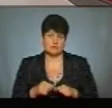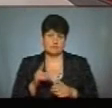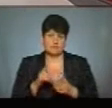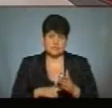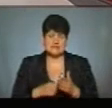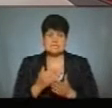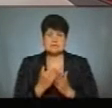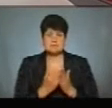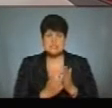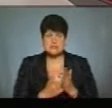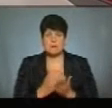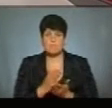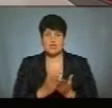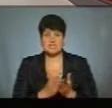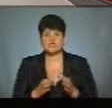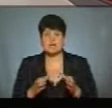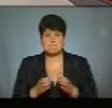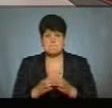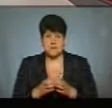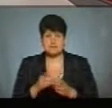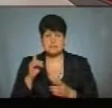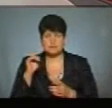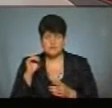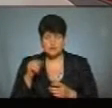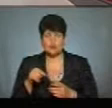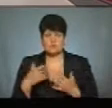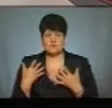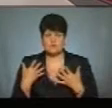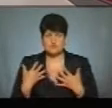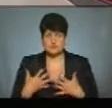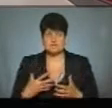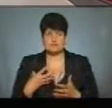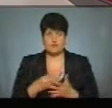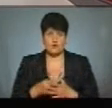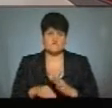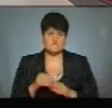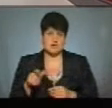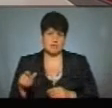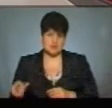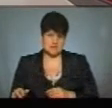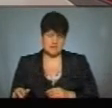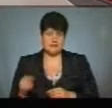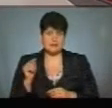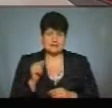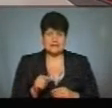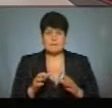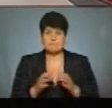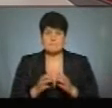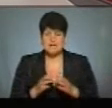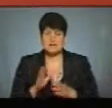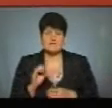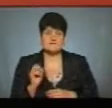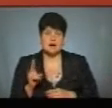про списки політичних партій, ті партії, які вже відомі десь, ну, тобто, відомі самим виборцям. Так? Тому що та сама